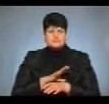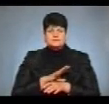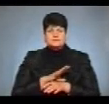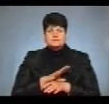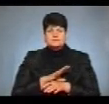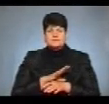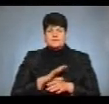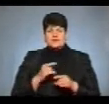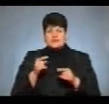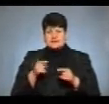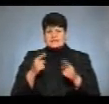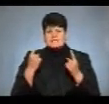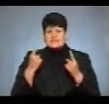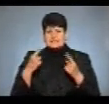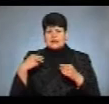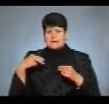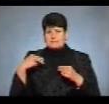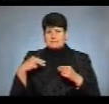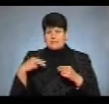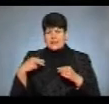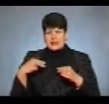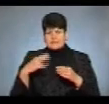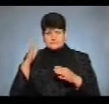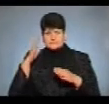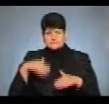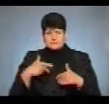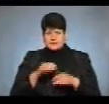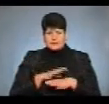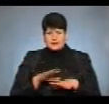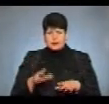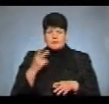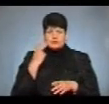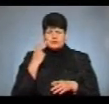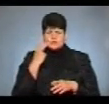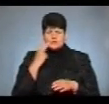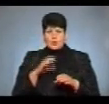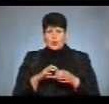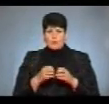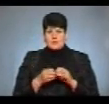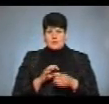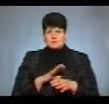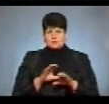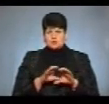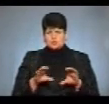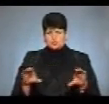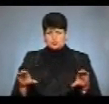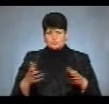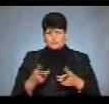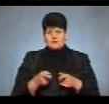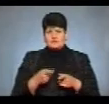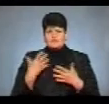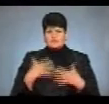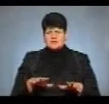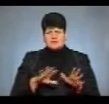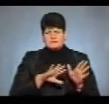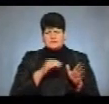так, таких перерв великих теплопостачання не було в нас, але ми мали постійні проблеми з цими трубами. І вони вже ці роки давно вислужили,